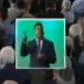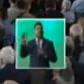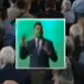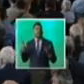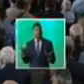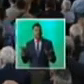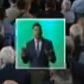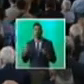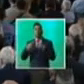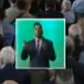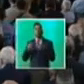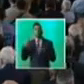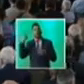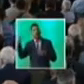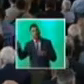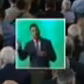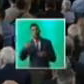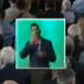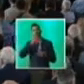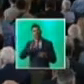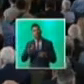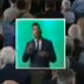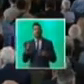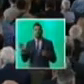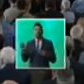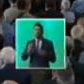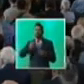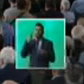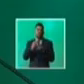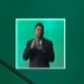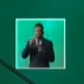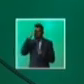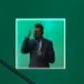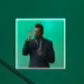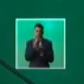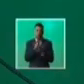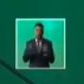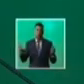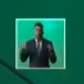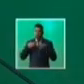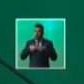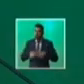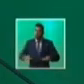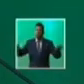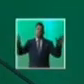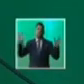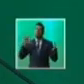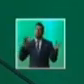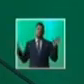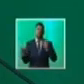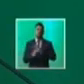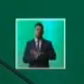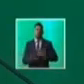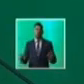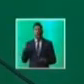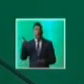εκλογές, η Νέα Δημοκρατία αν πάρει ή το ΣΥΡΙΖΑ, φαίνεται δημοσκοπικά ότι θα είναι η Νέα Δημοκρατία πρωτοκόμμα, αν πάρει την εντολή σχηματισμού, πώς θα